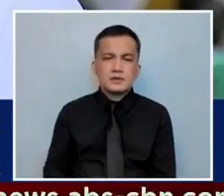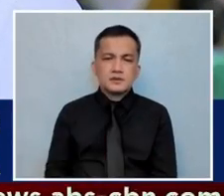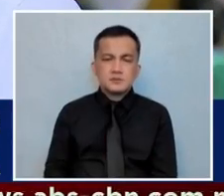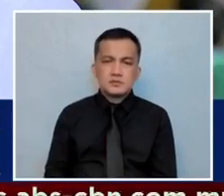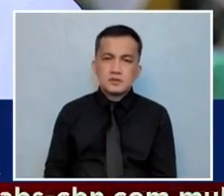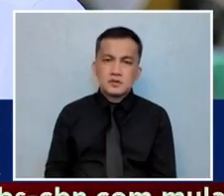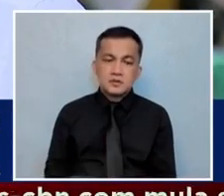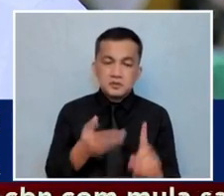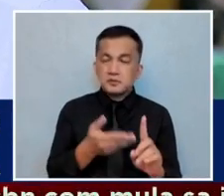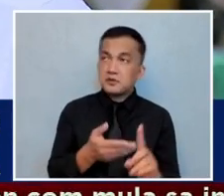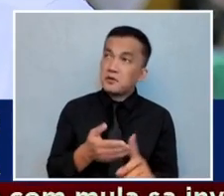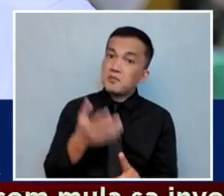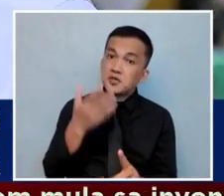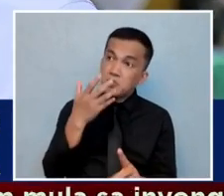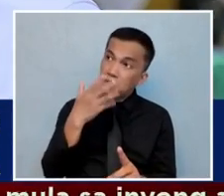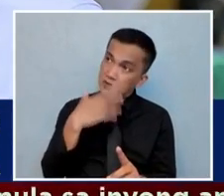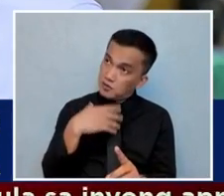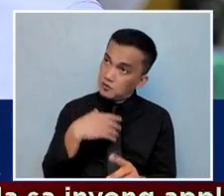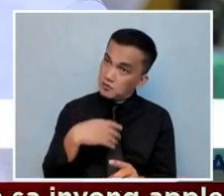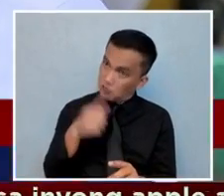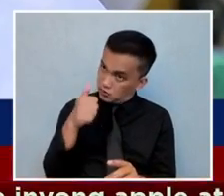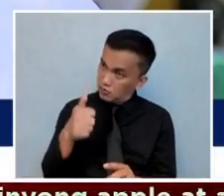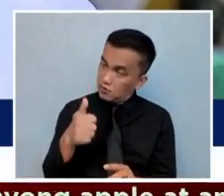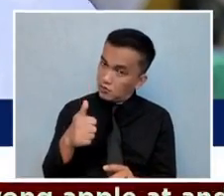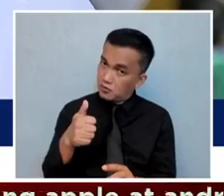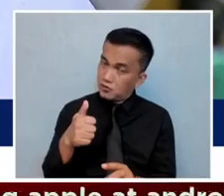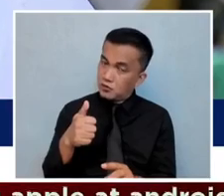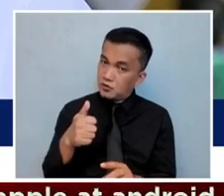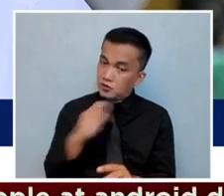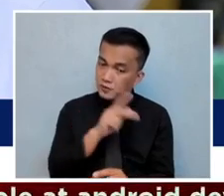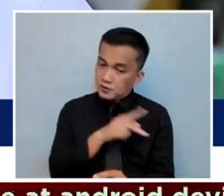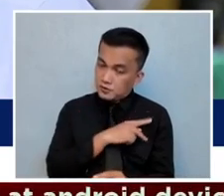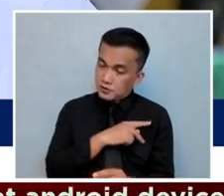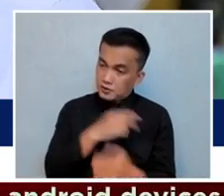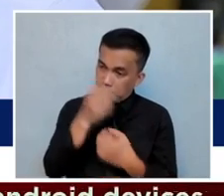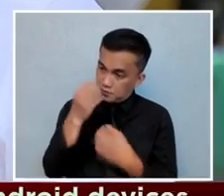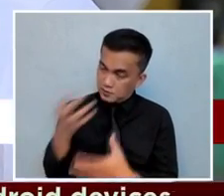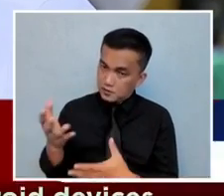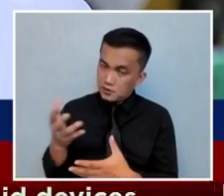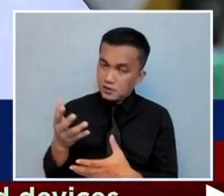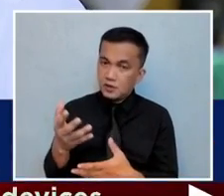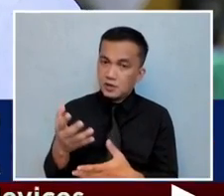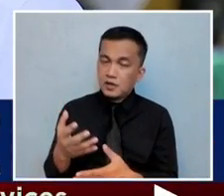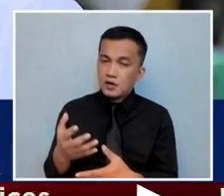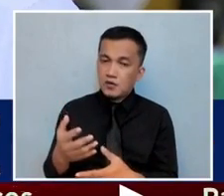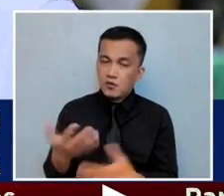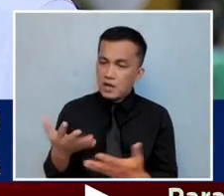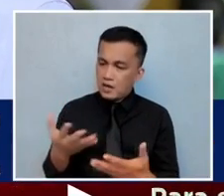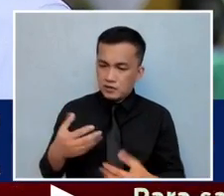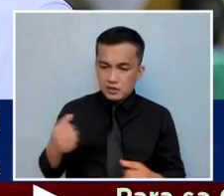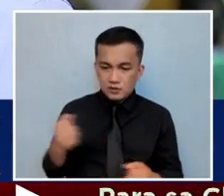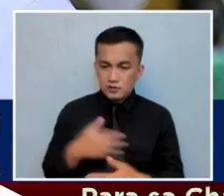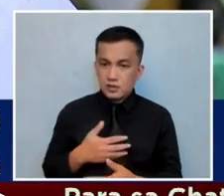yun na makuha yung personal information mo dahil wala kang ano man kinakatakutan mo,